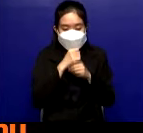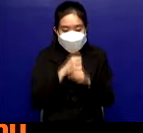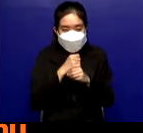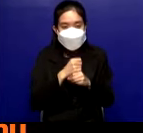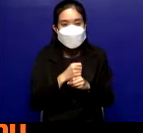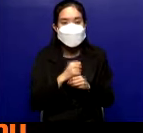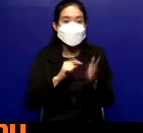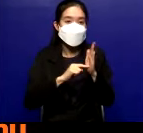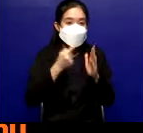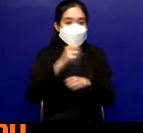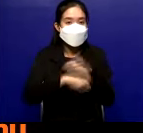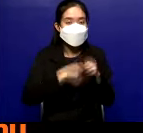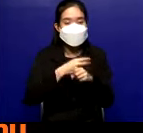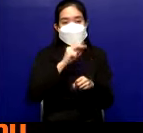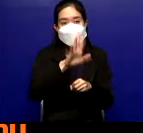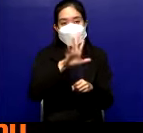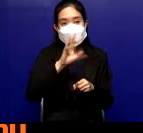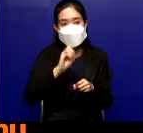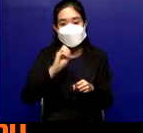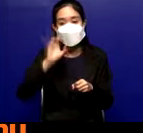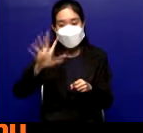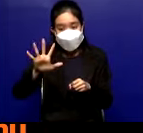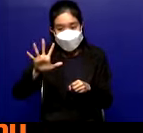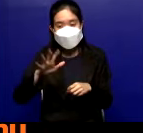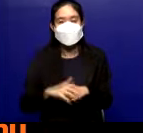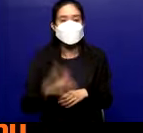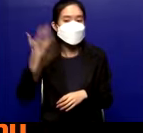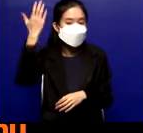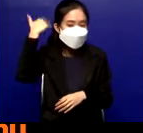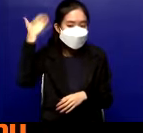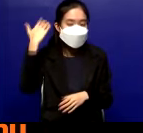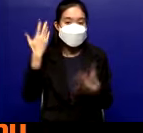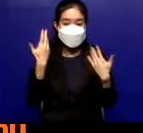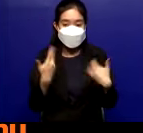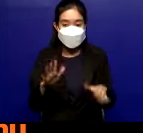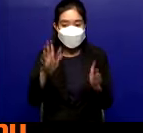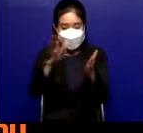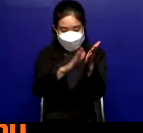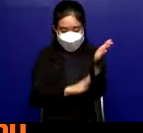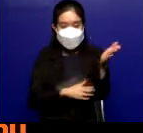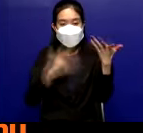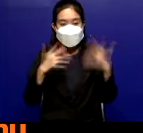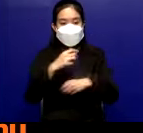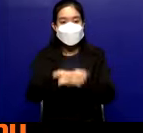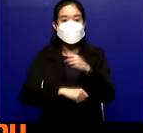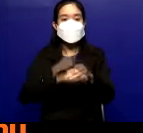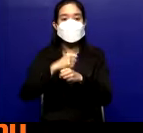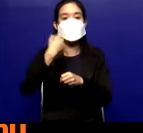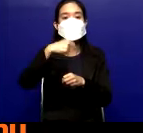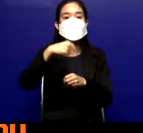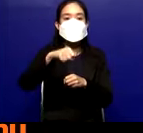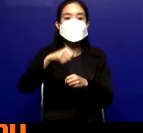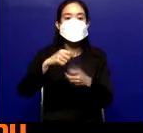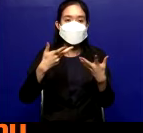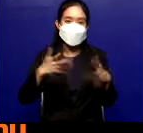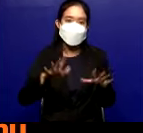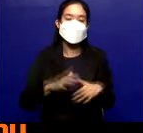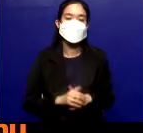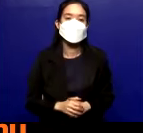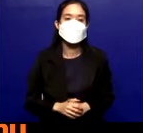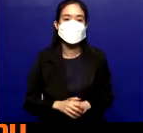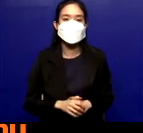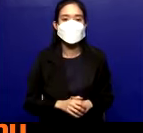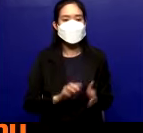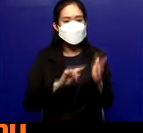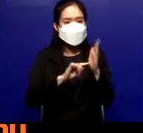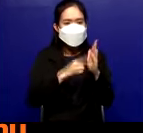ต่ปี2555แล้วนะคะจนถึงตอนนี้10ปีเข้าไปแล้วค่าครองชีพขึ้นไปถึงไหนตอนไหนแล้วก็ยังจ่ายเ